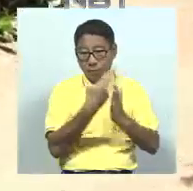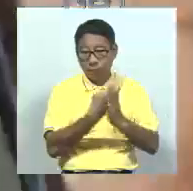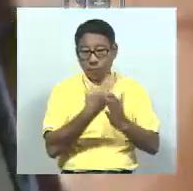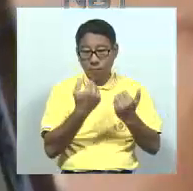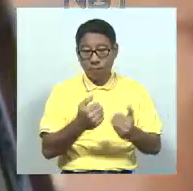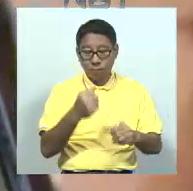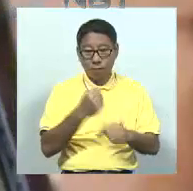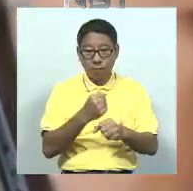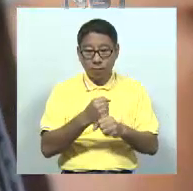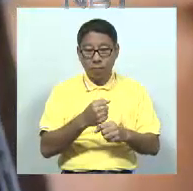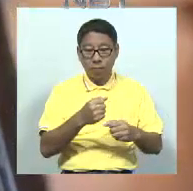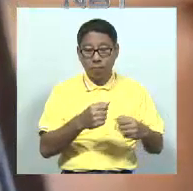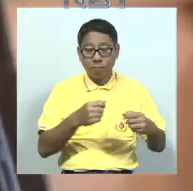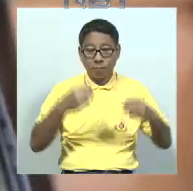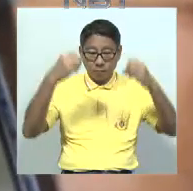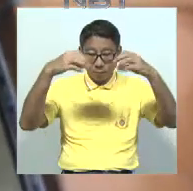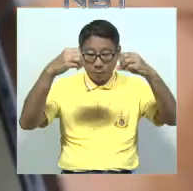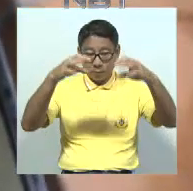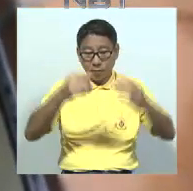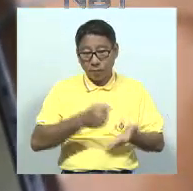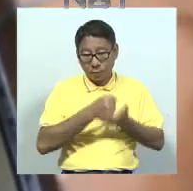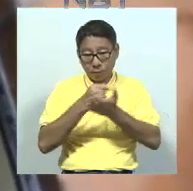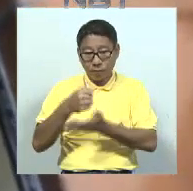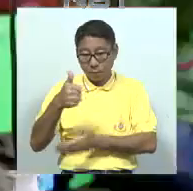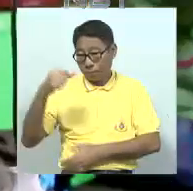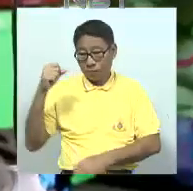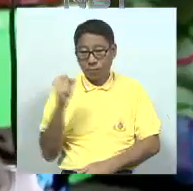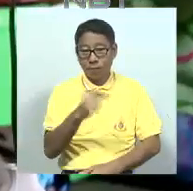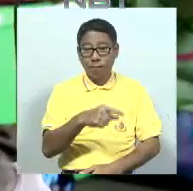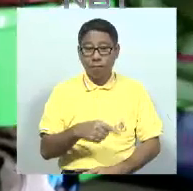ก็สามารถที่จะดำเนินการติดตั้งไฟฟ้าได้ทันทีค่ะ